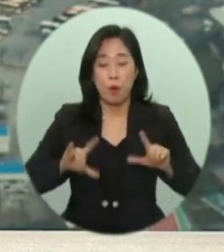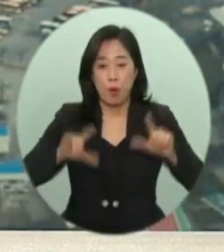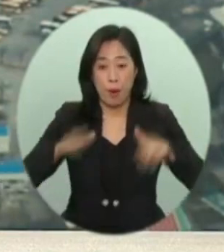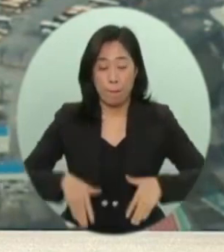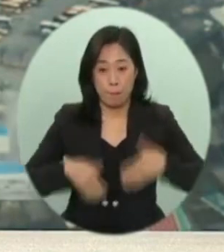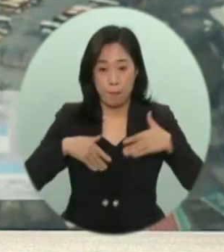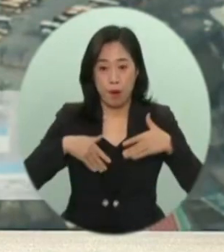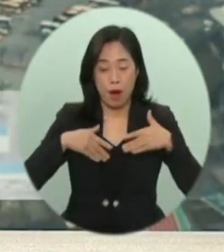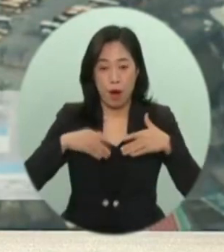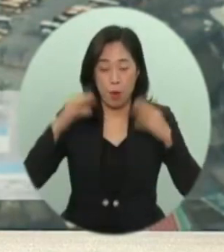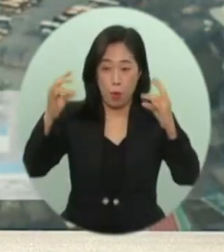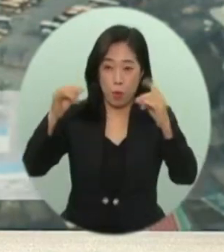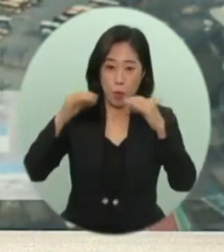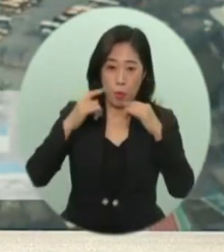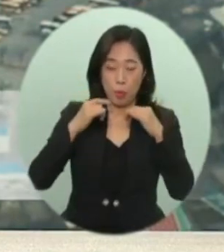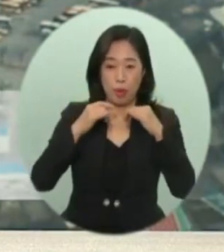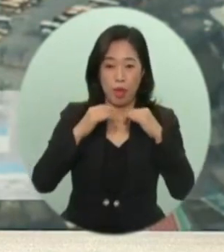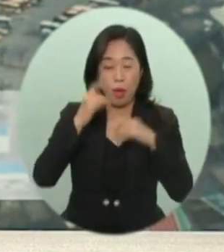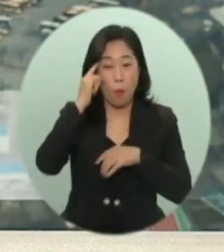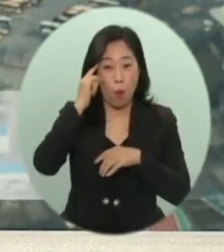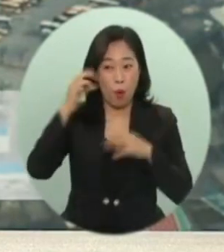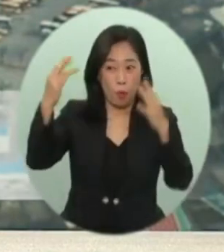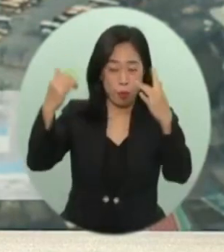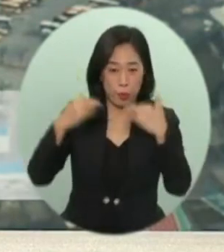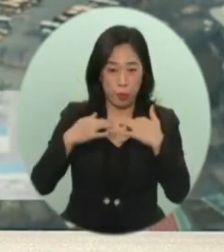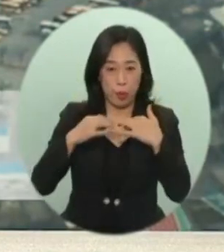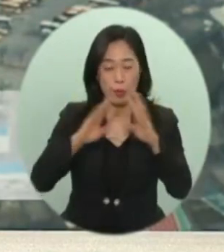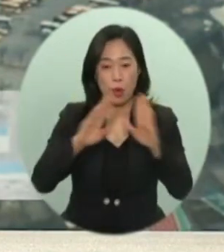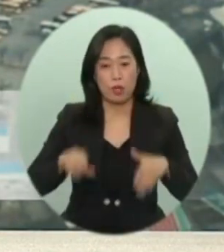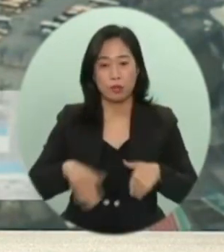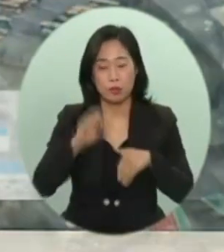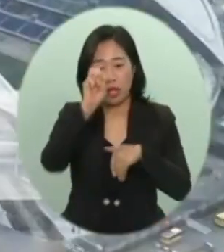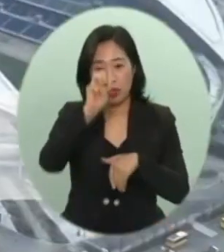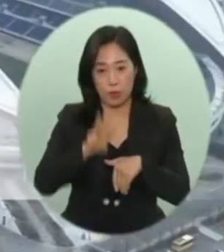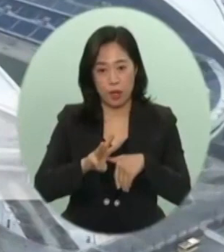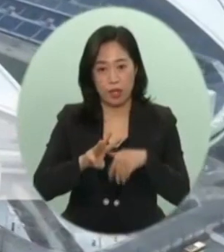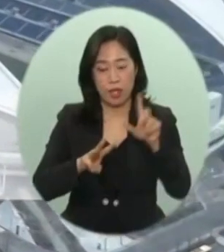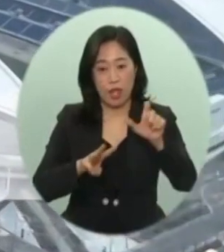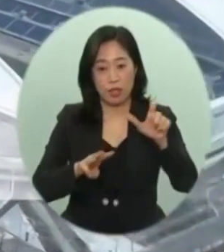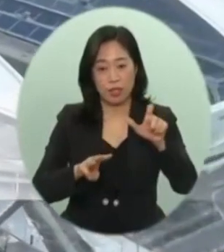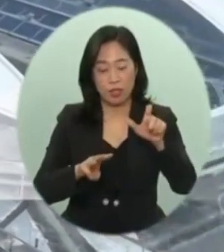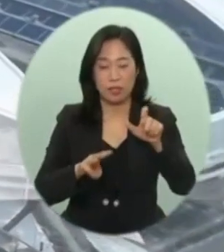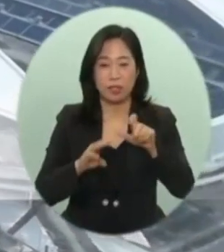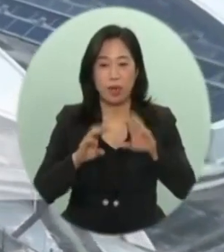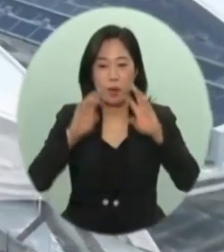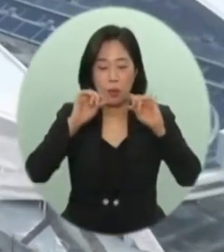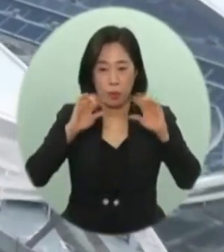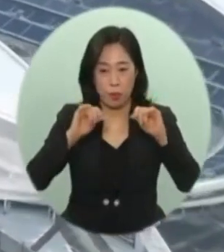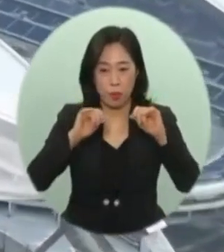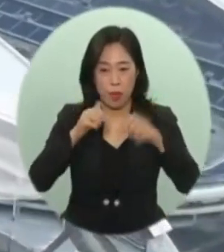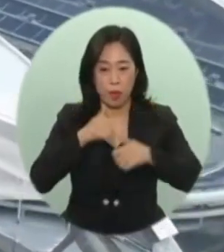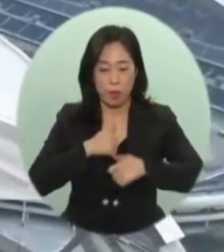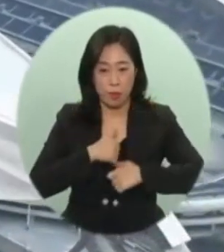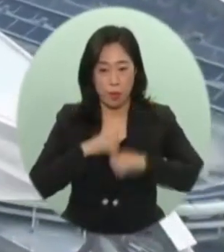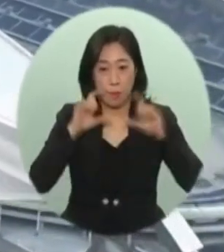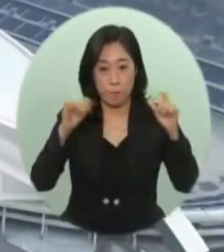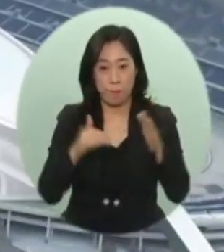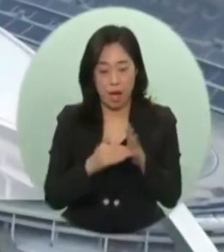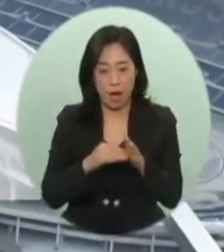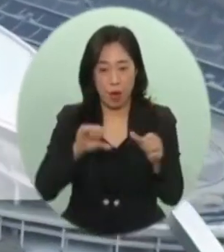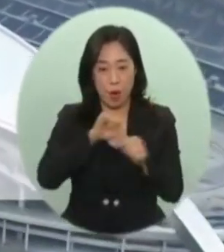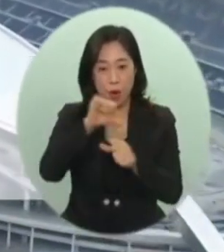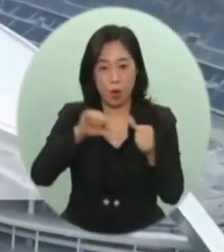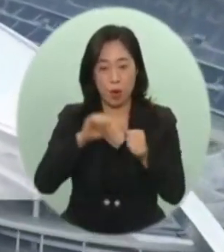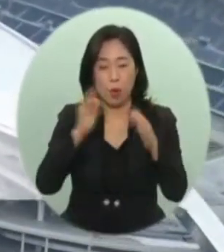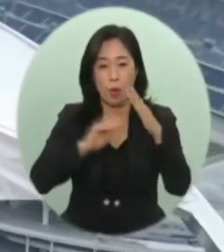올봄 첫 황사가 몽골에서 들어오면서 광주와 전남 15개 시군의 미세먼지 주의보가 내려졌습니다 한국 환경공단은